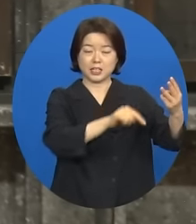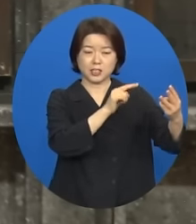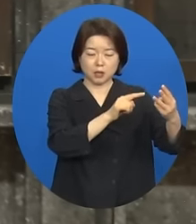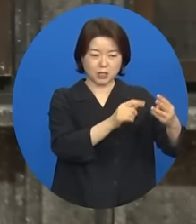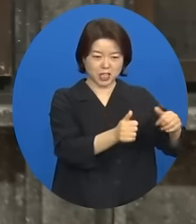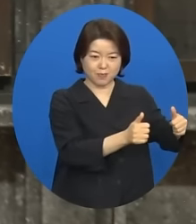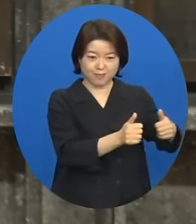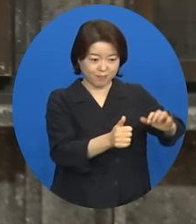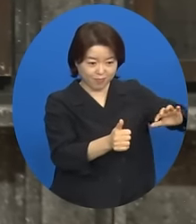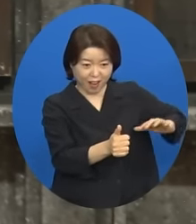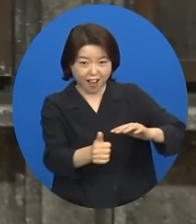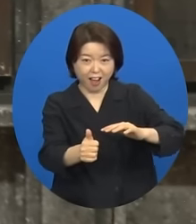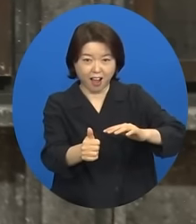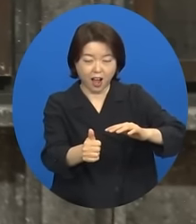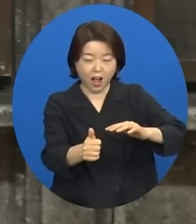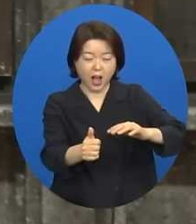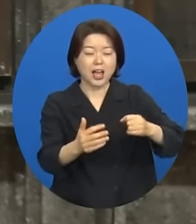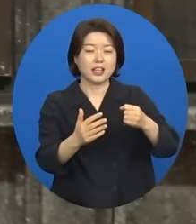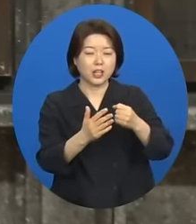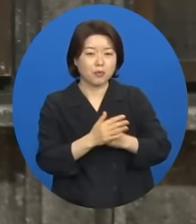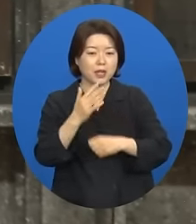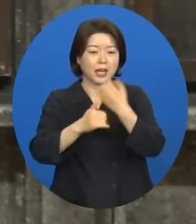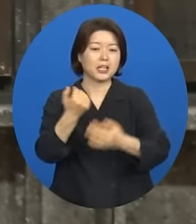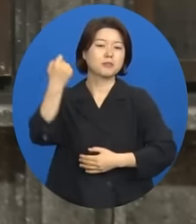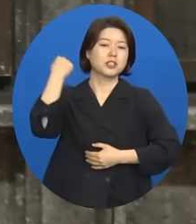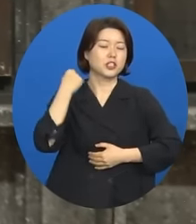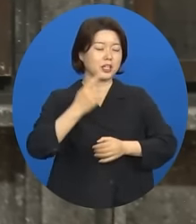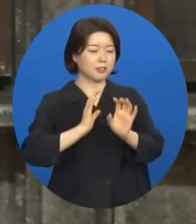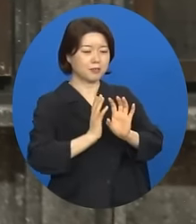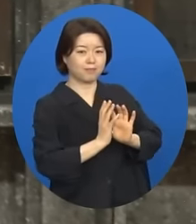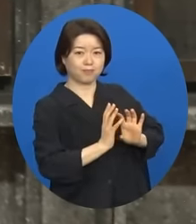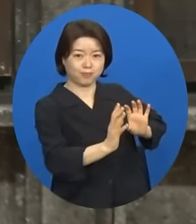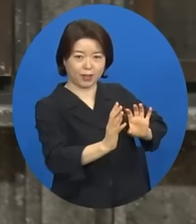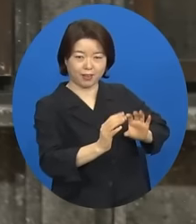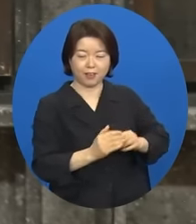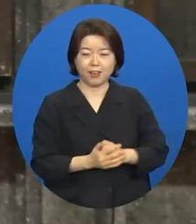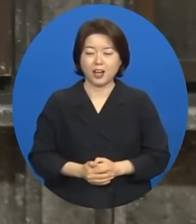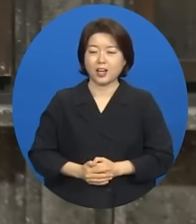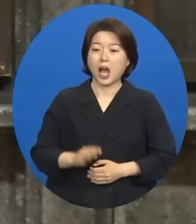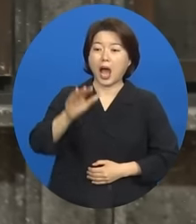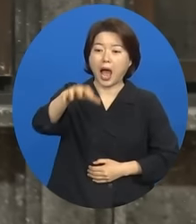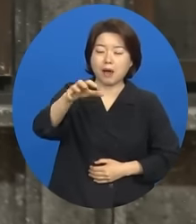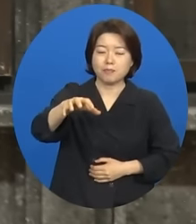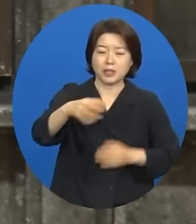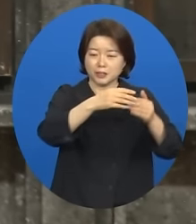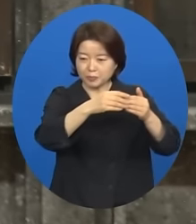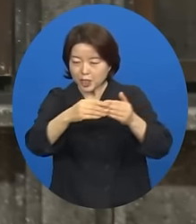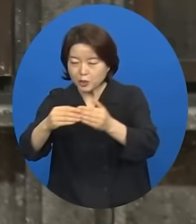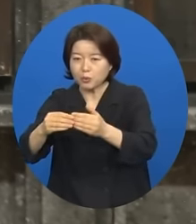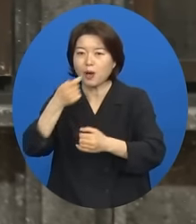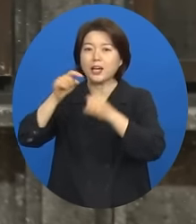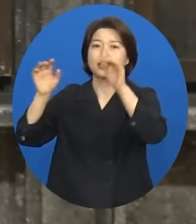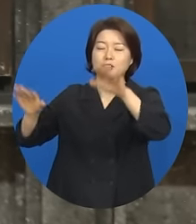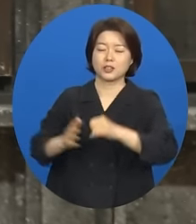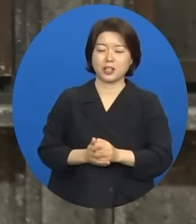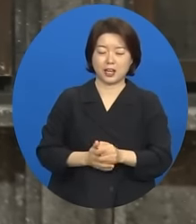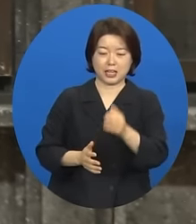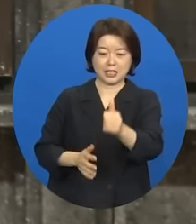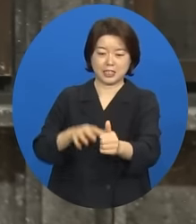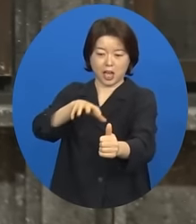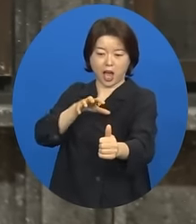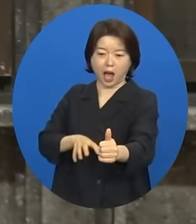올지도 몰라서 하나님께서 뒤에서 지켜주시고 앞에는 그의 앞길을 인도하는 천사들. 그러니까 앞뒤로